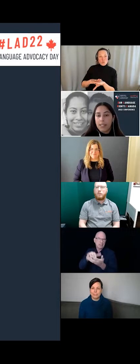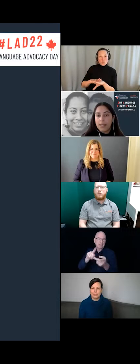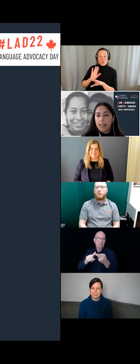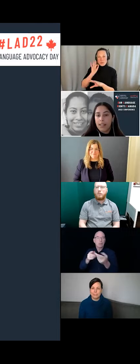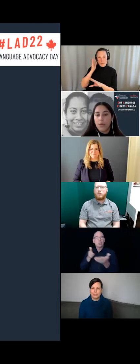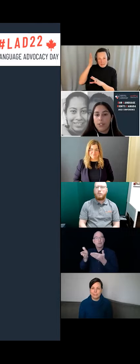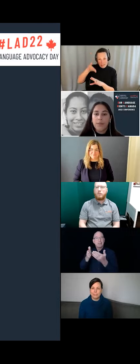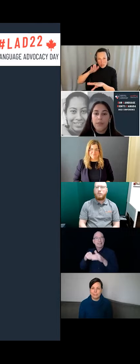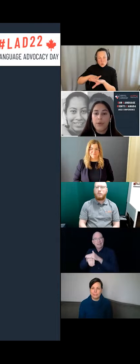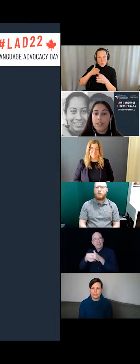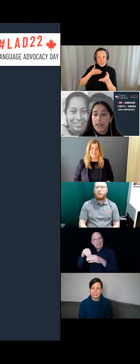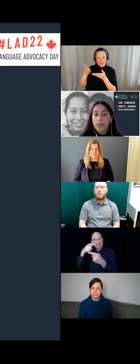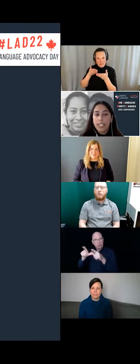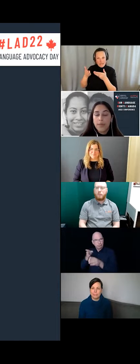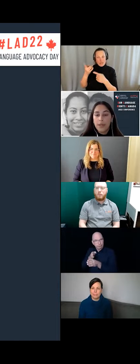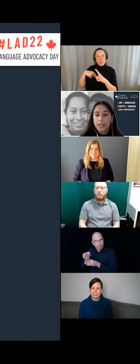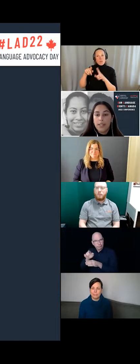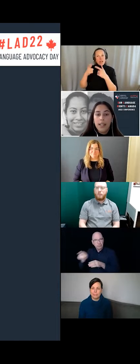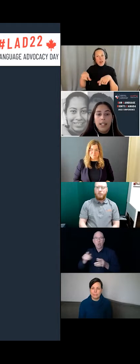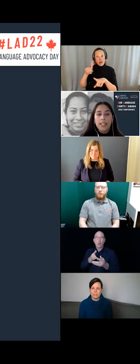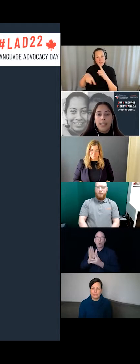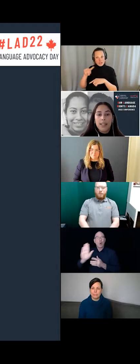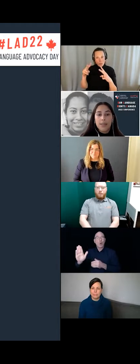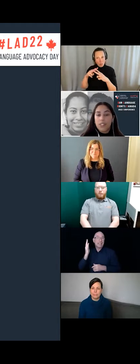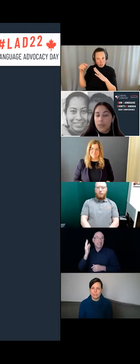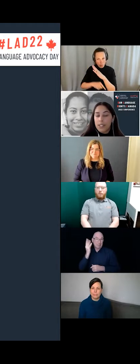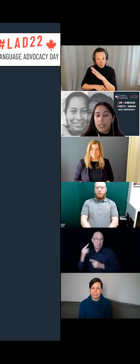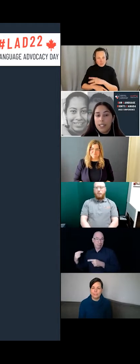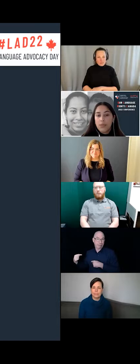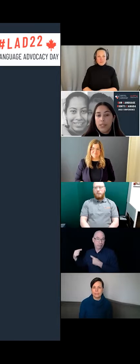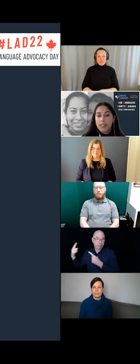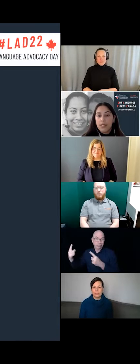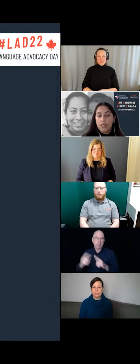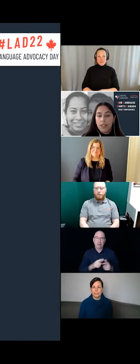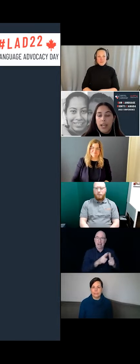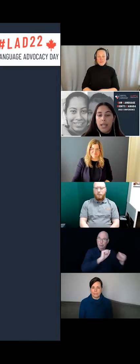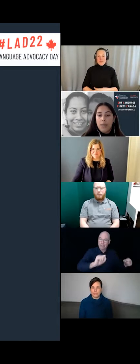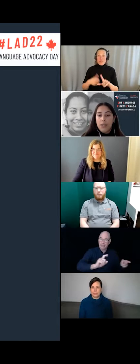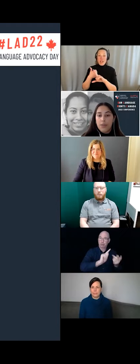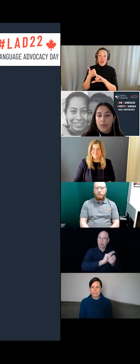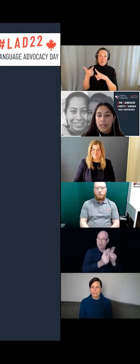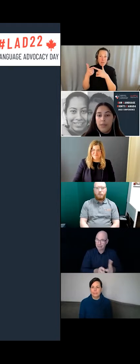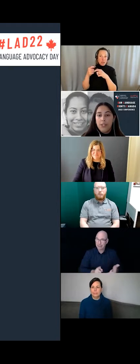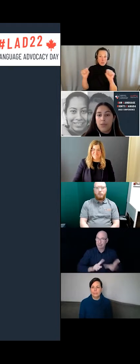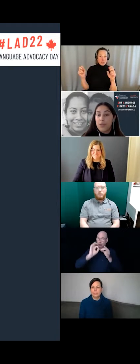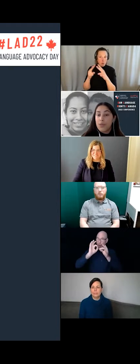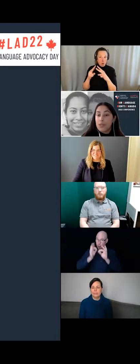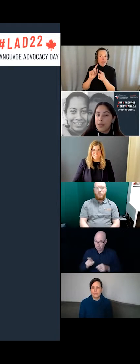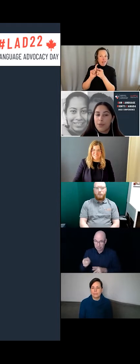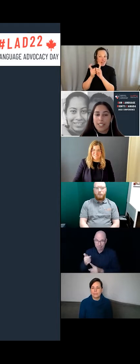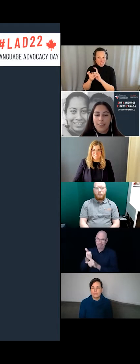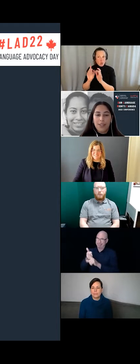maîtrise et spécialise dans les services et le langage des signes au travers de